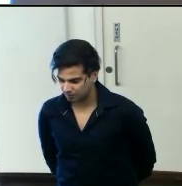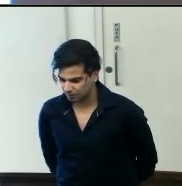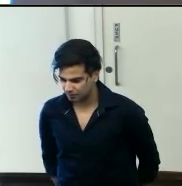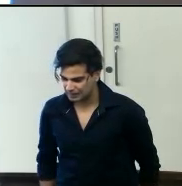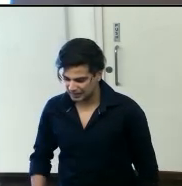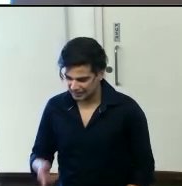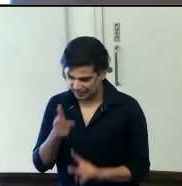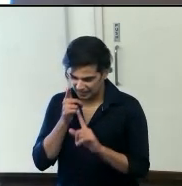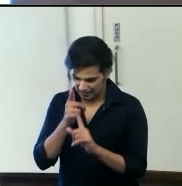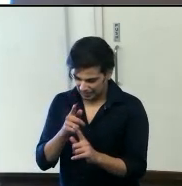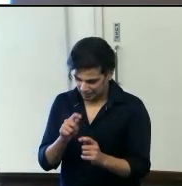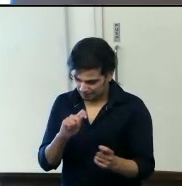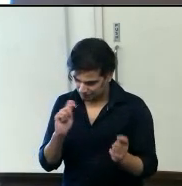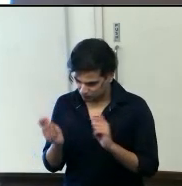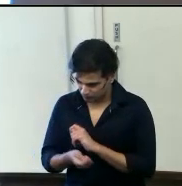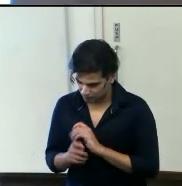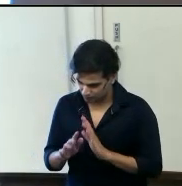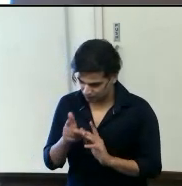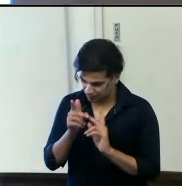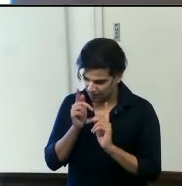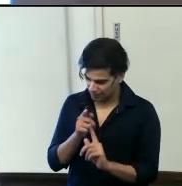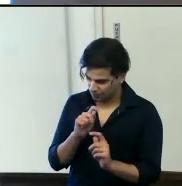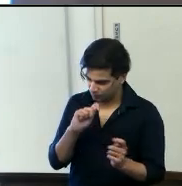ಅದರ ಅದರ